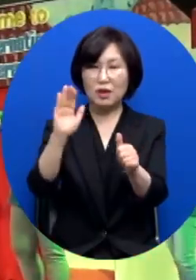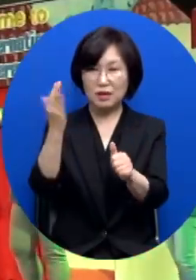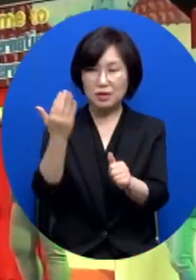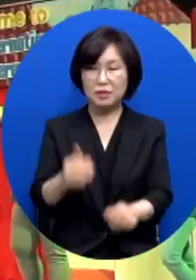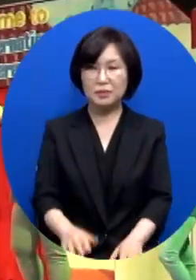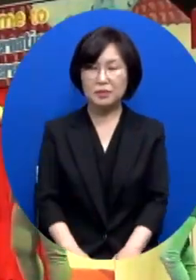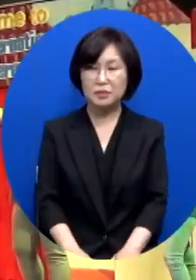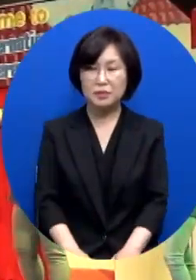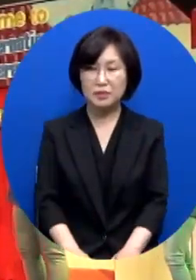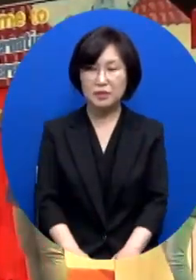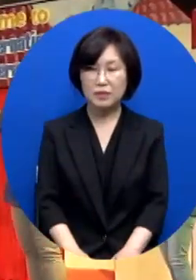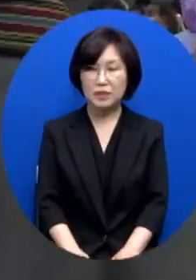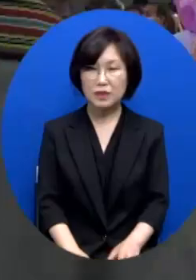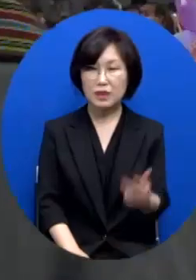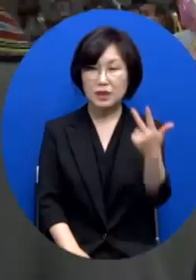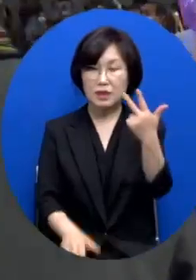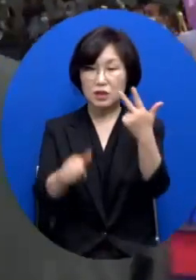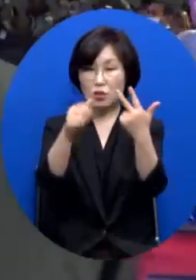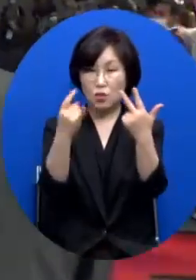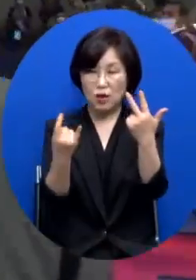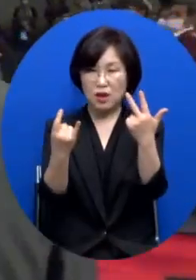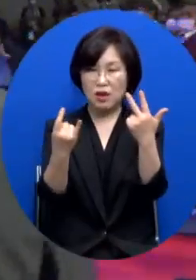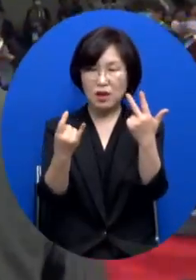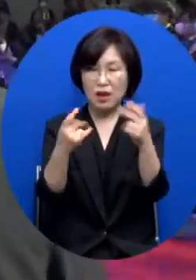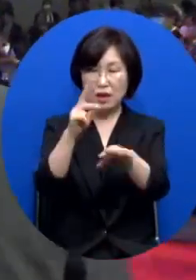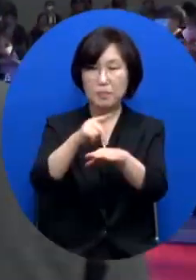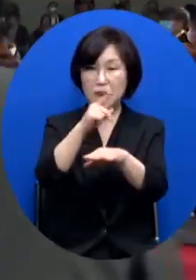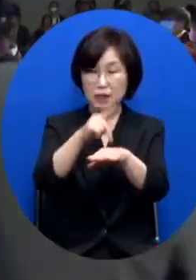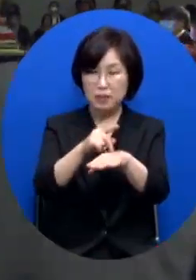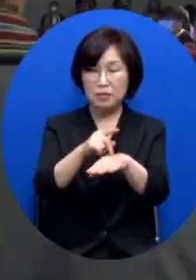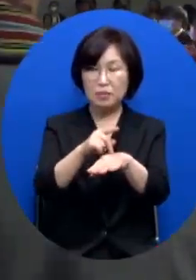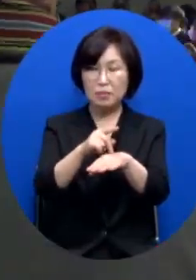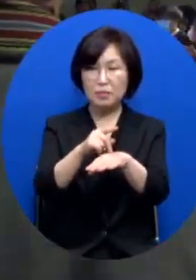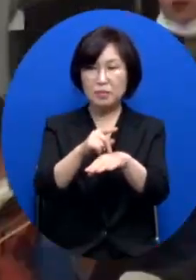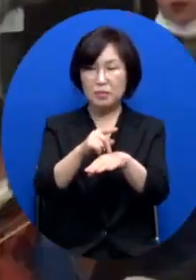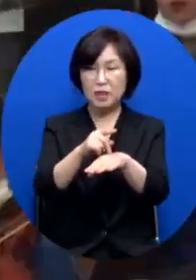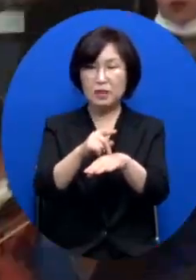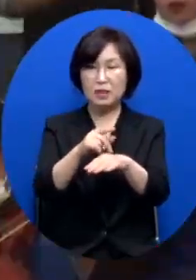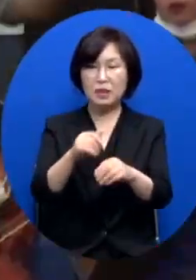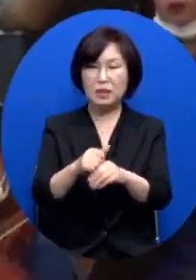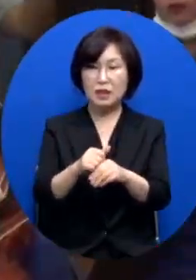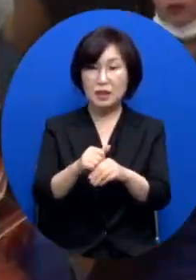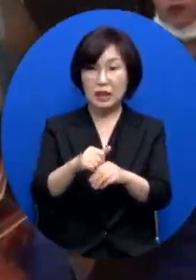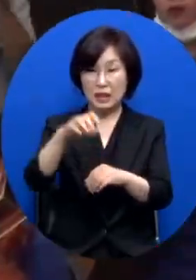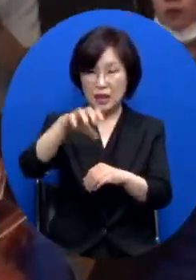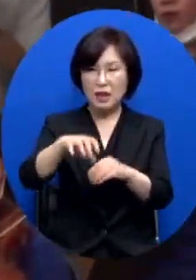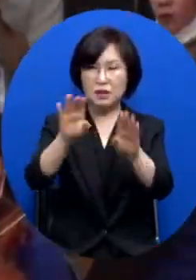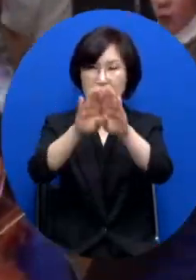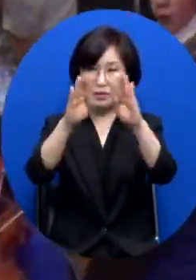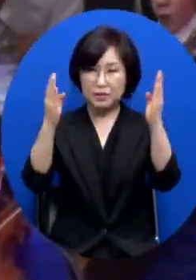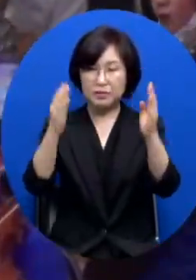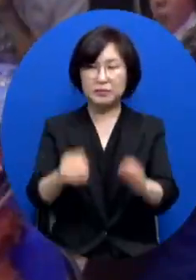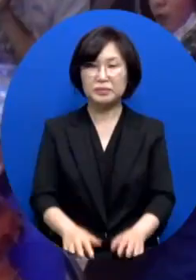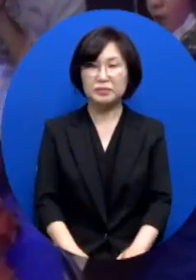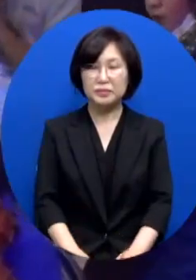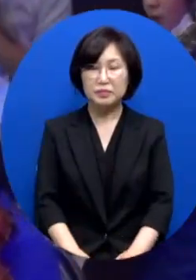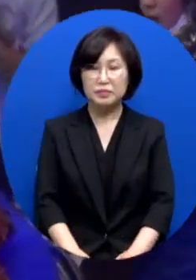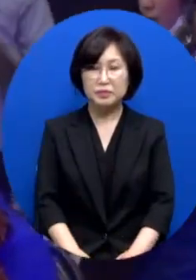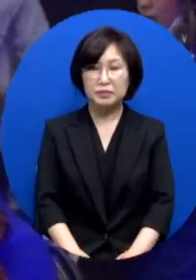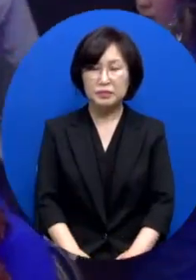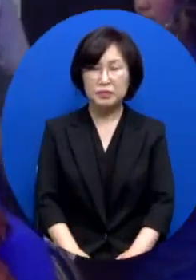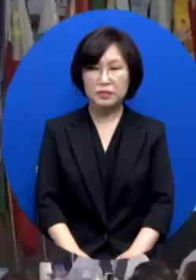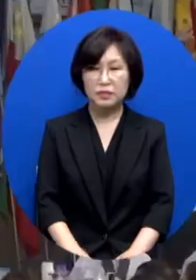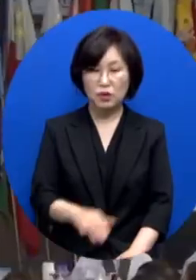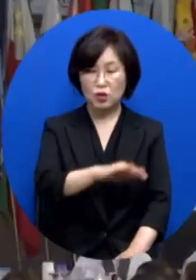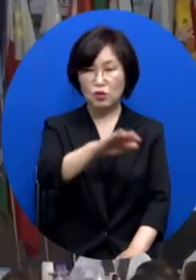제7회 마닐라 국제 선교 대회가 필리핀 타이타이 리잘 지역에 위치한 하나레 미랄교회 컨벤션 센터에서 열렸습니다.